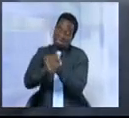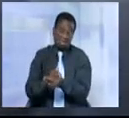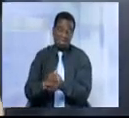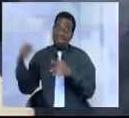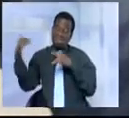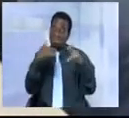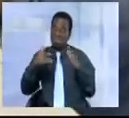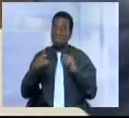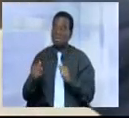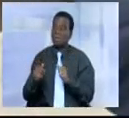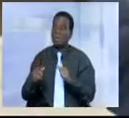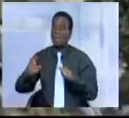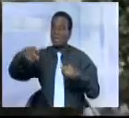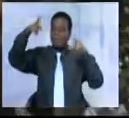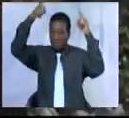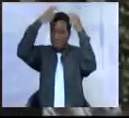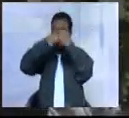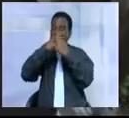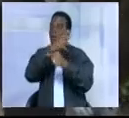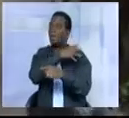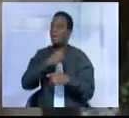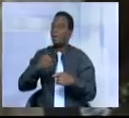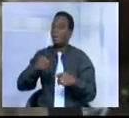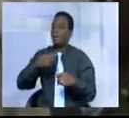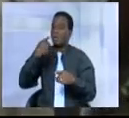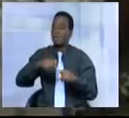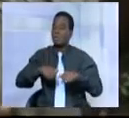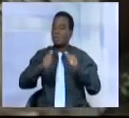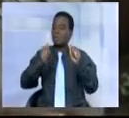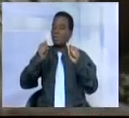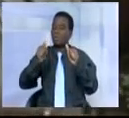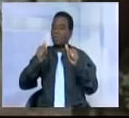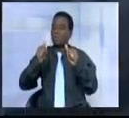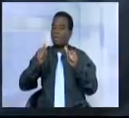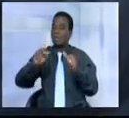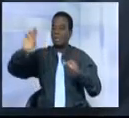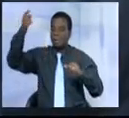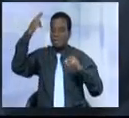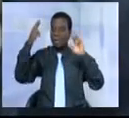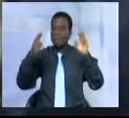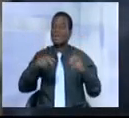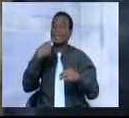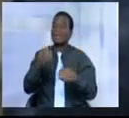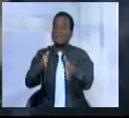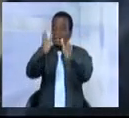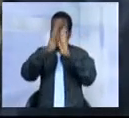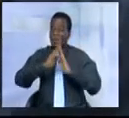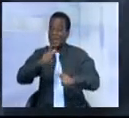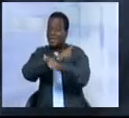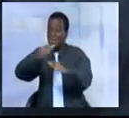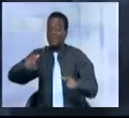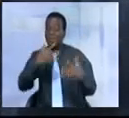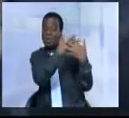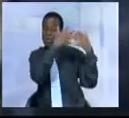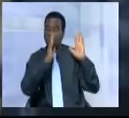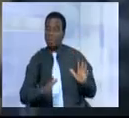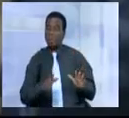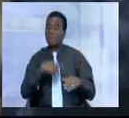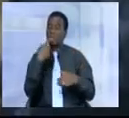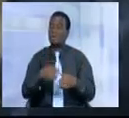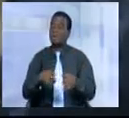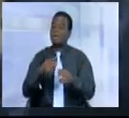où les belligérants négocient. Les pourparlers achoppent sur l'exigence des rebelles qui réclament des libérations de prisonniers. Des rebelles qui